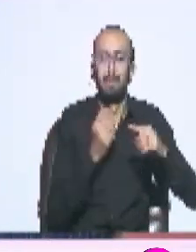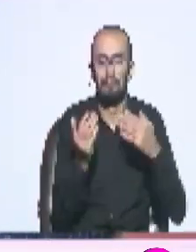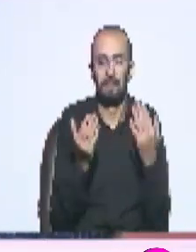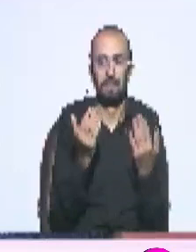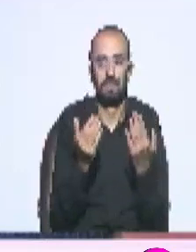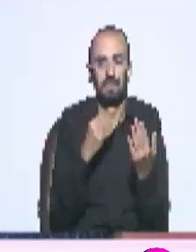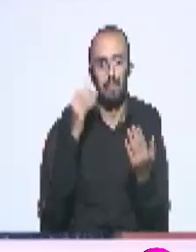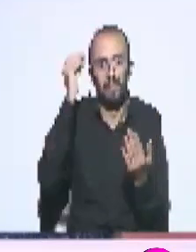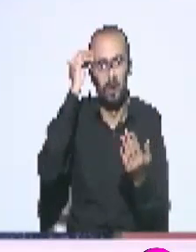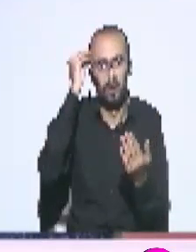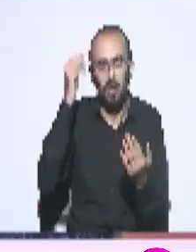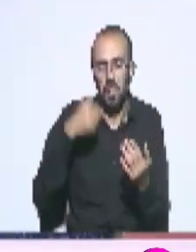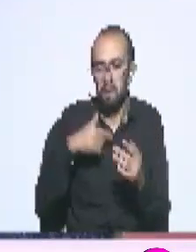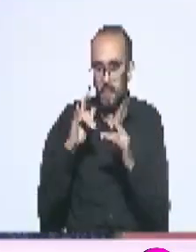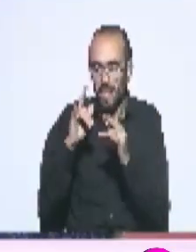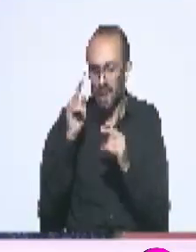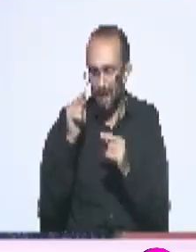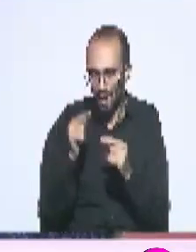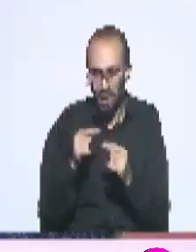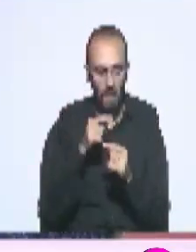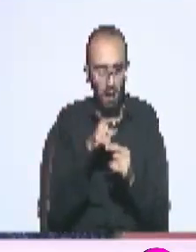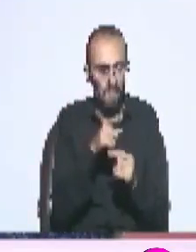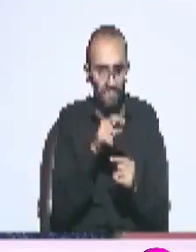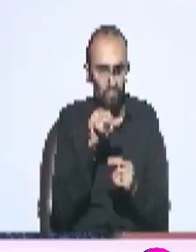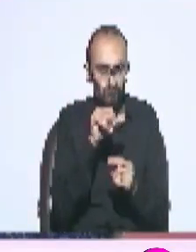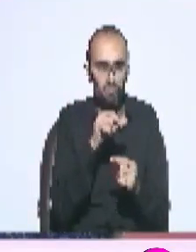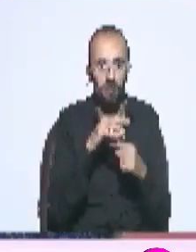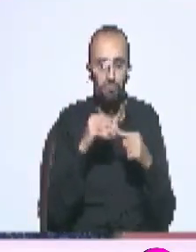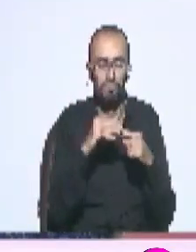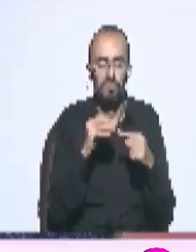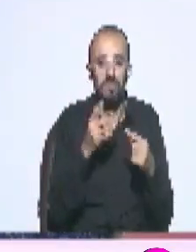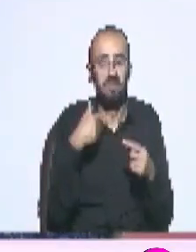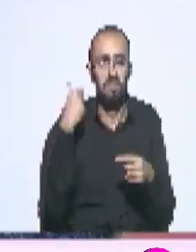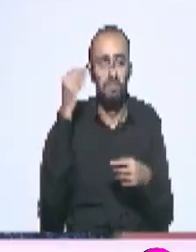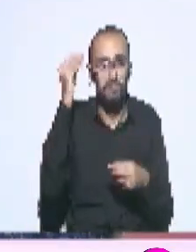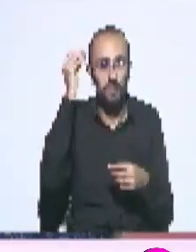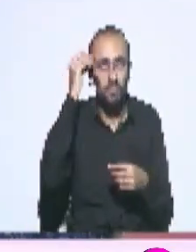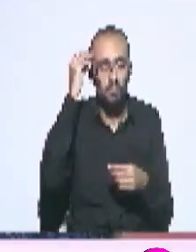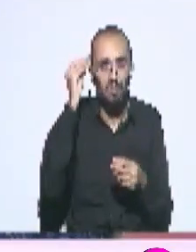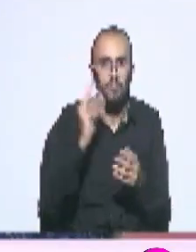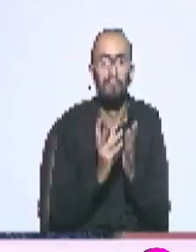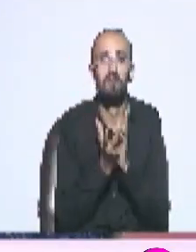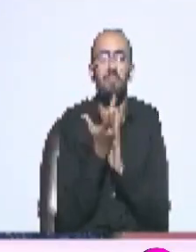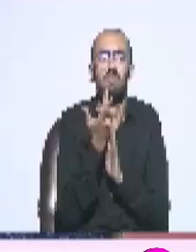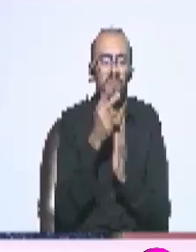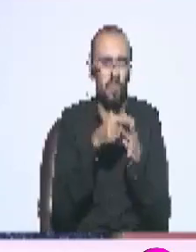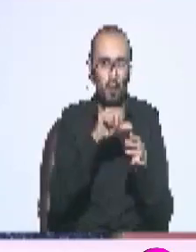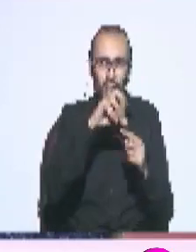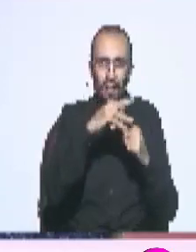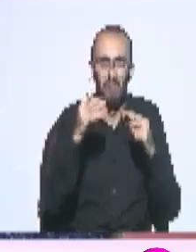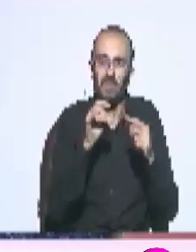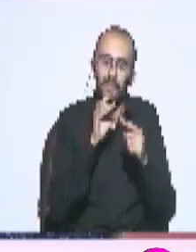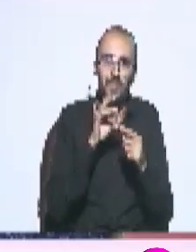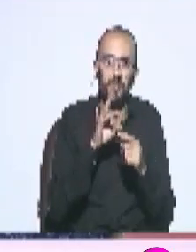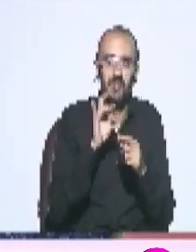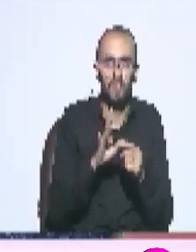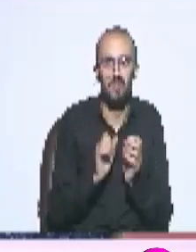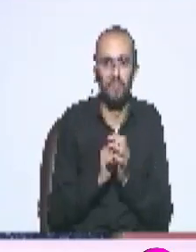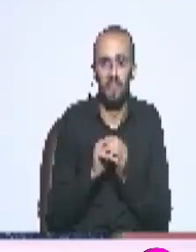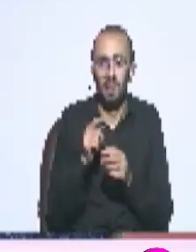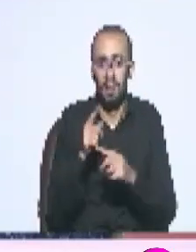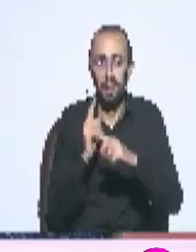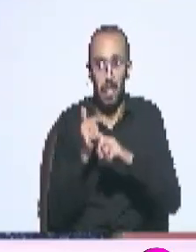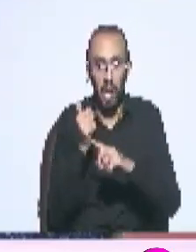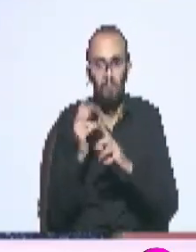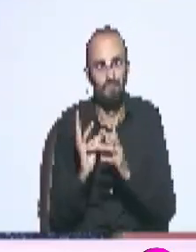الورقه او في ورقتين قدام بعض عشان خاطر نعمل انفستمنت او استثمار اكتر في الحاجات اللي بتميزنا اللي جزء منها